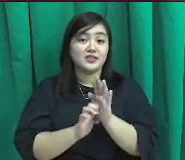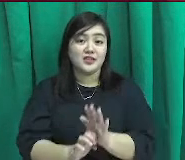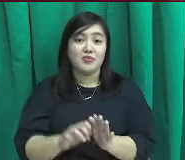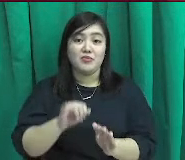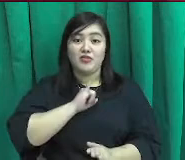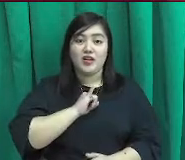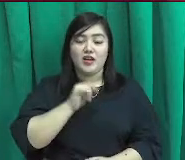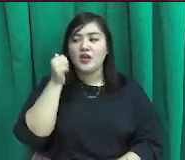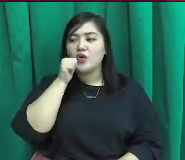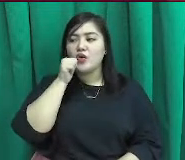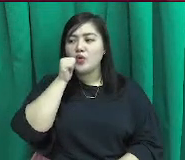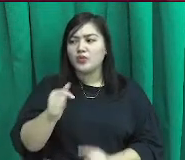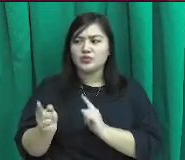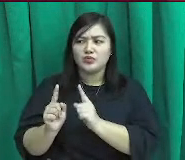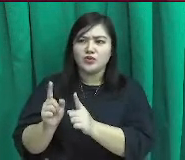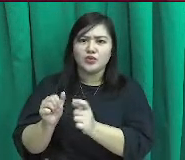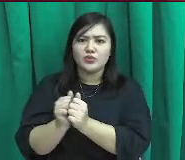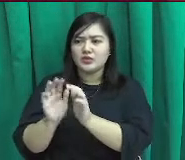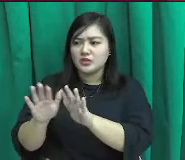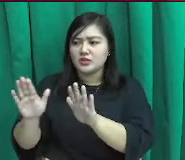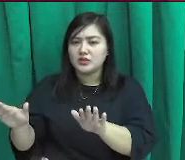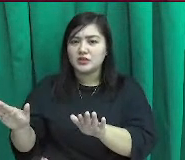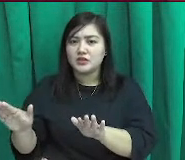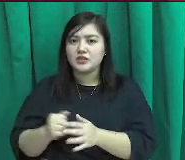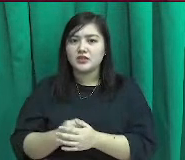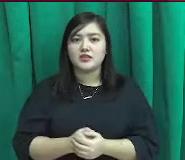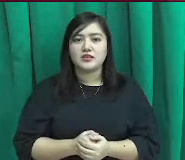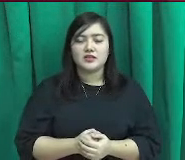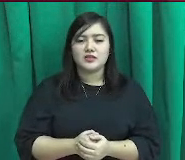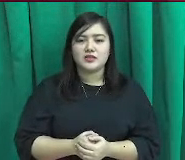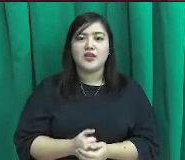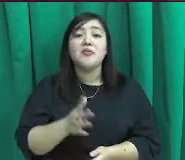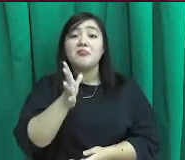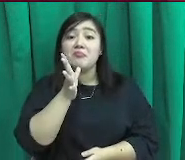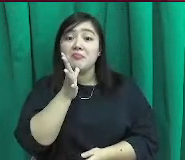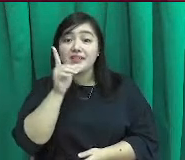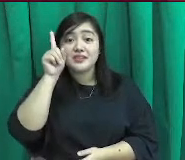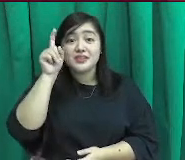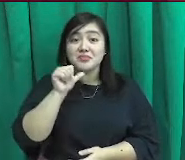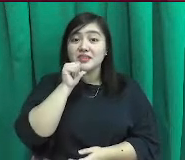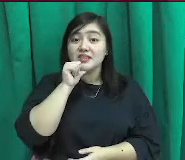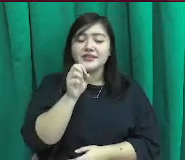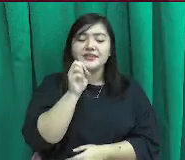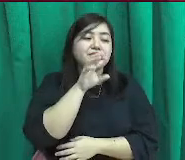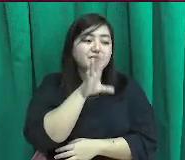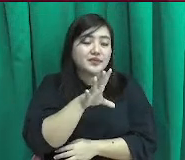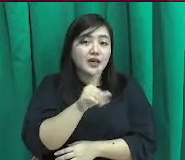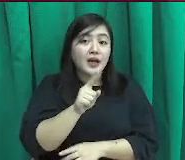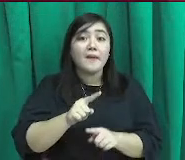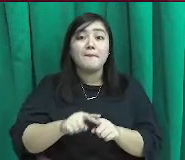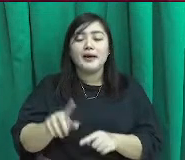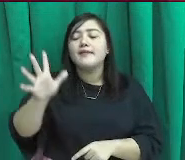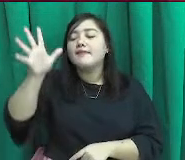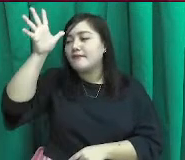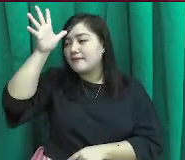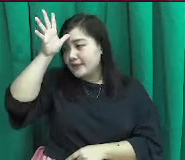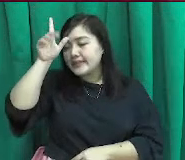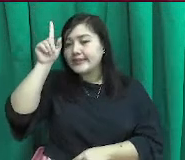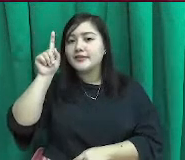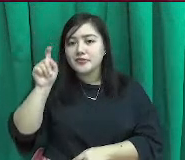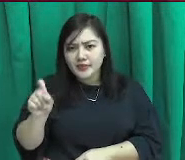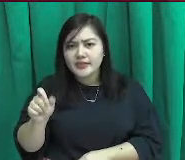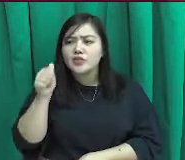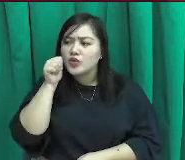Bakit? Sino dapat nagaganon sa bahay? Hindi dapat yung nanay. Yung nagbibigay ng instruction. Yeah. Amen. Sino yun? Tayong mga leaders.